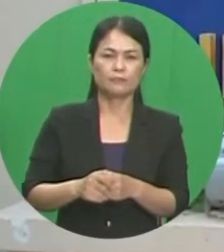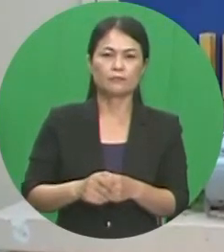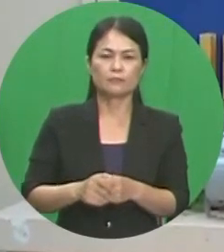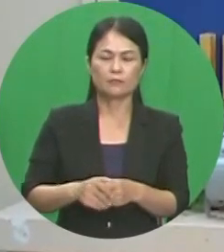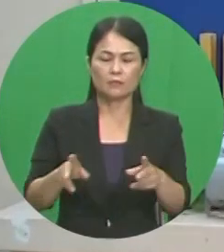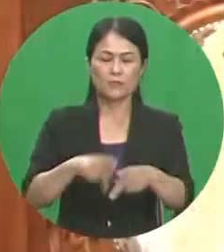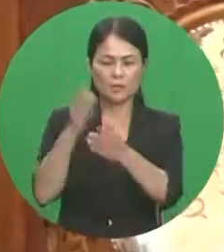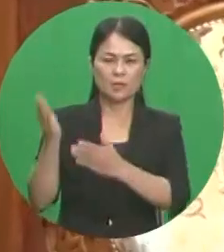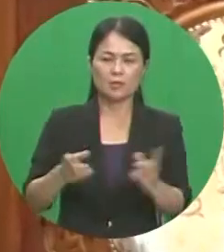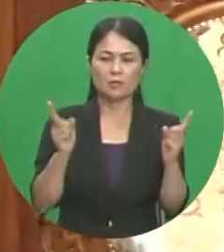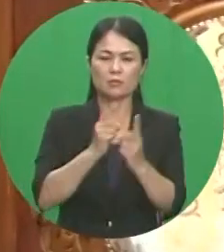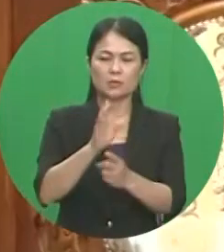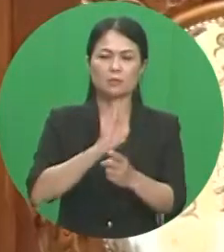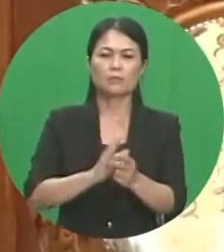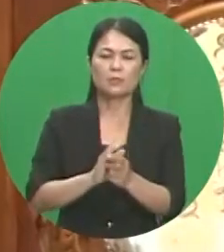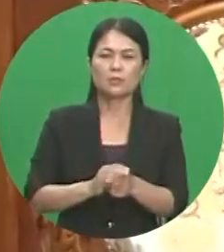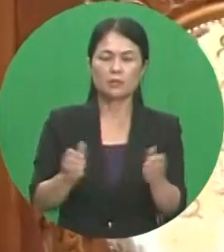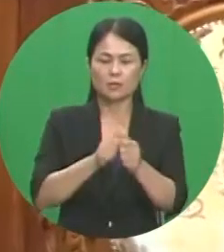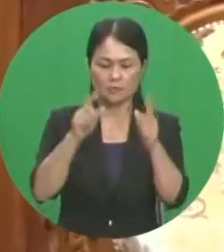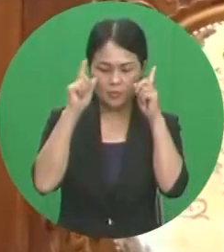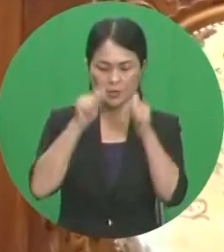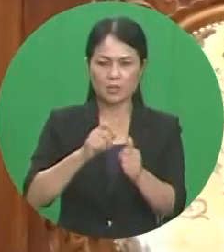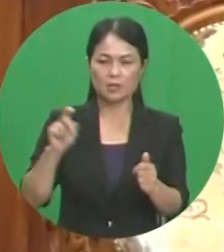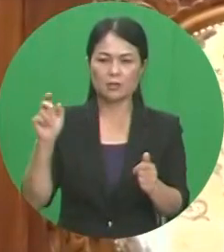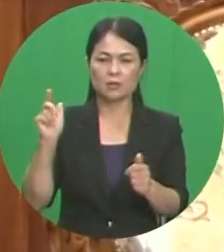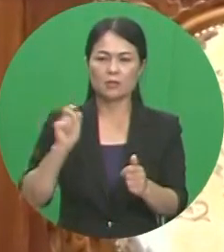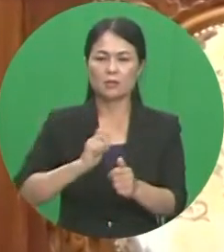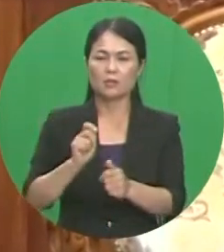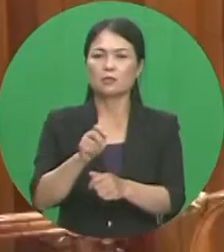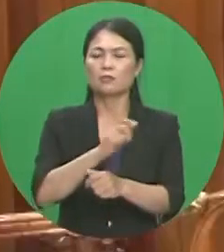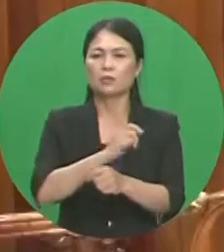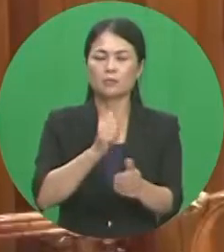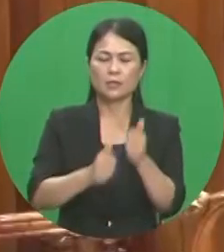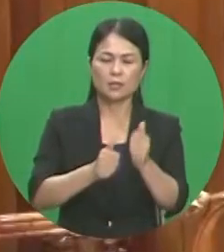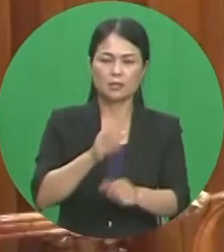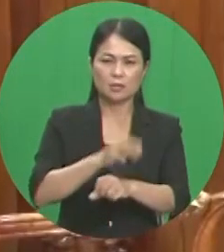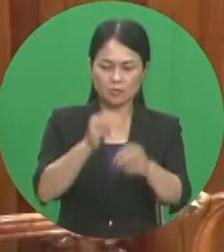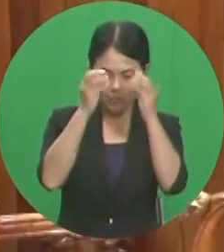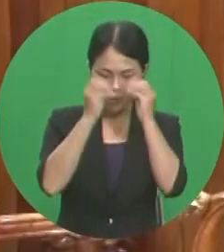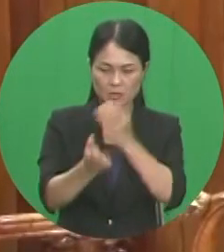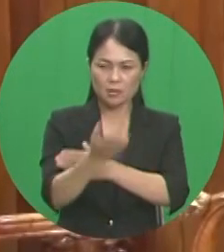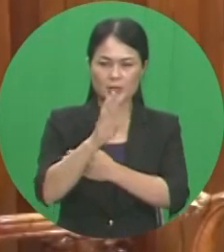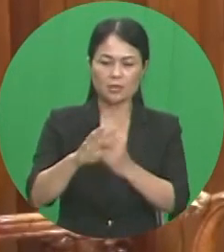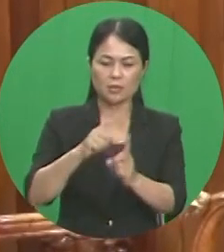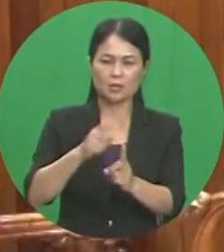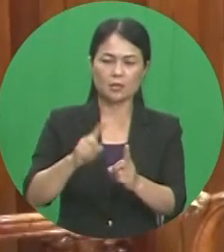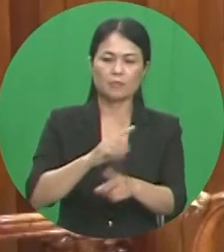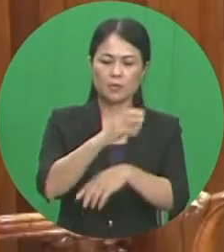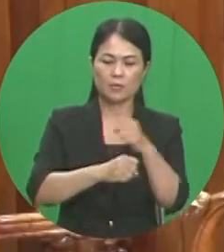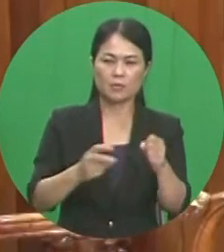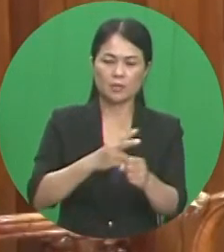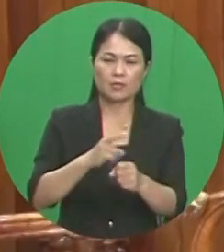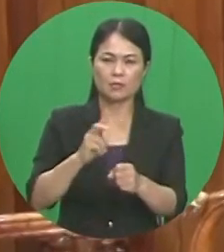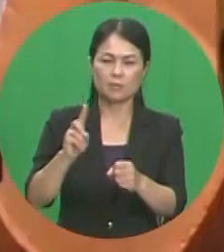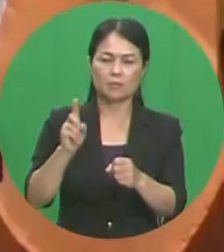Nóng ốc các anh chương chú xâm đáy cả cố xóm chứ mùi ai dụ đóng khiêu cảnh rất rốt thầm mật rầy cửa xung bà đầm biến nơi bất ngay tỷ bốn khai mẹ cả ra chân năm bì